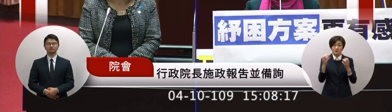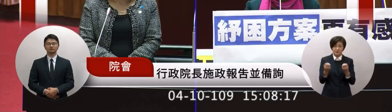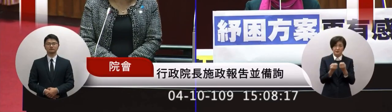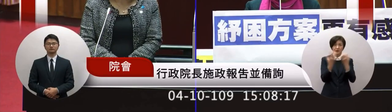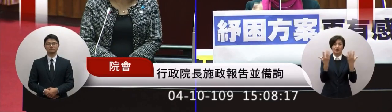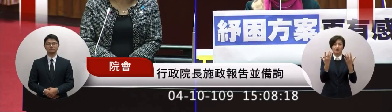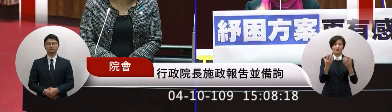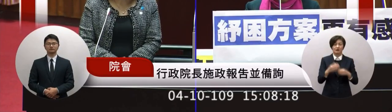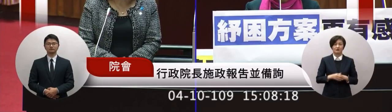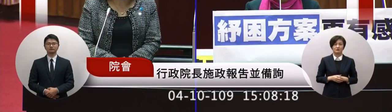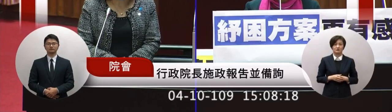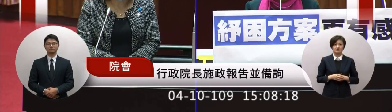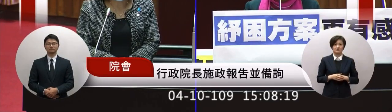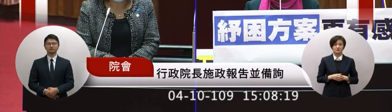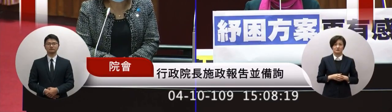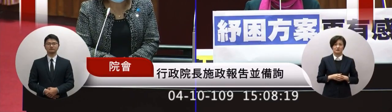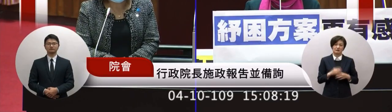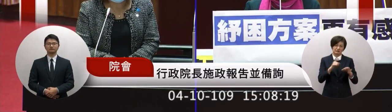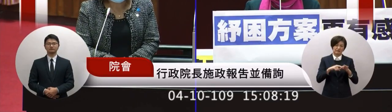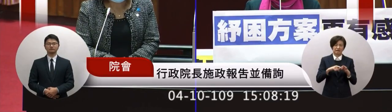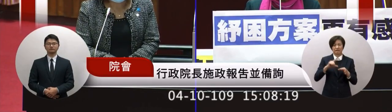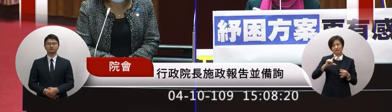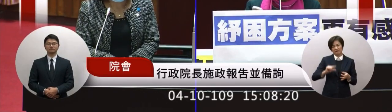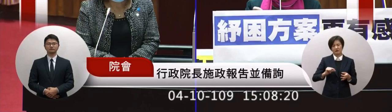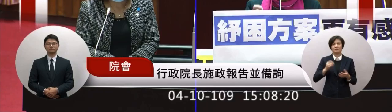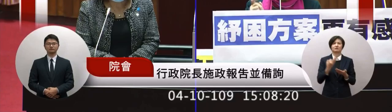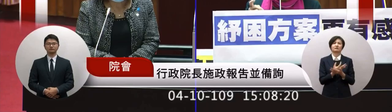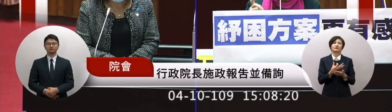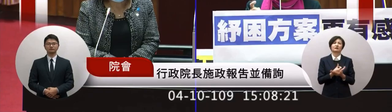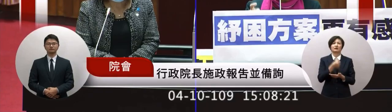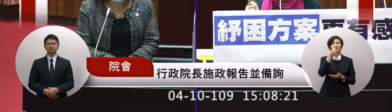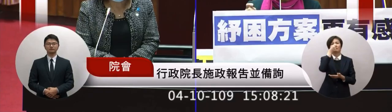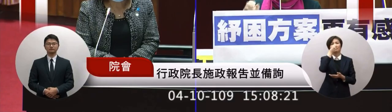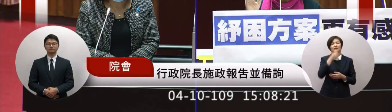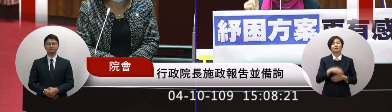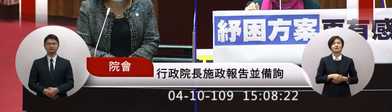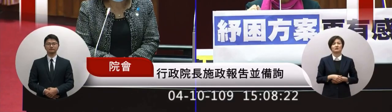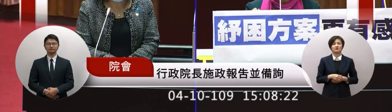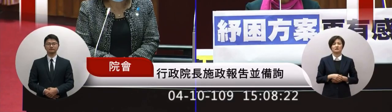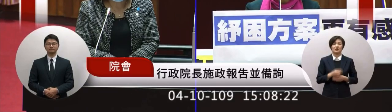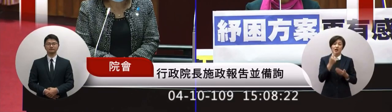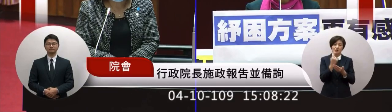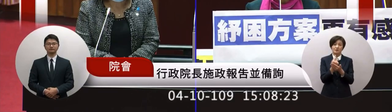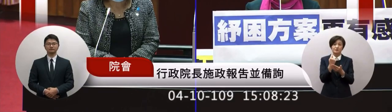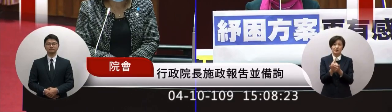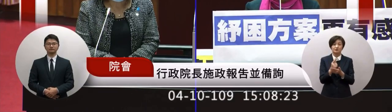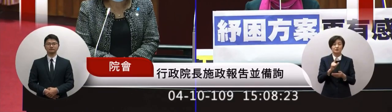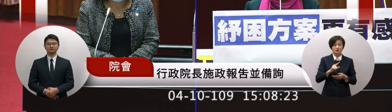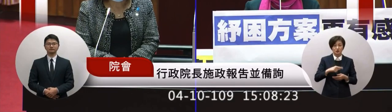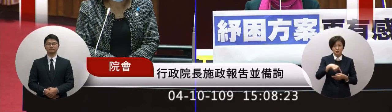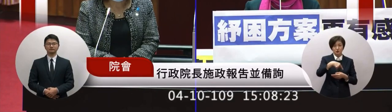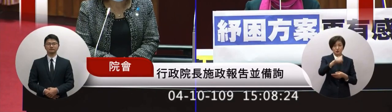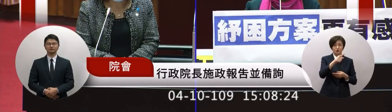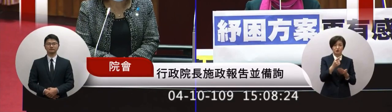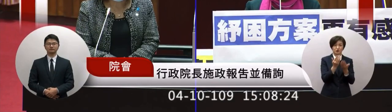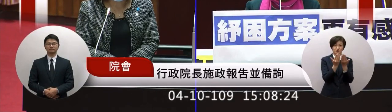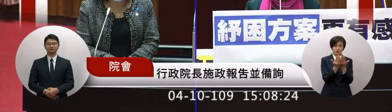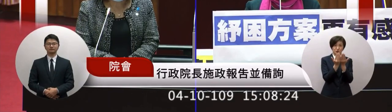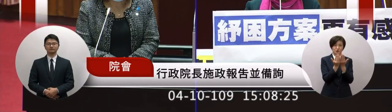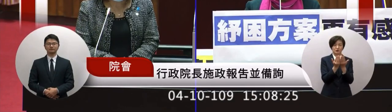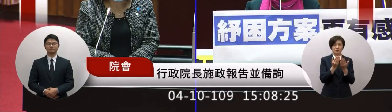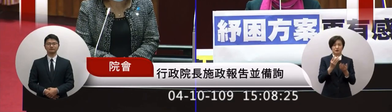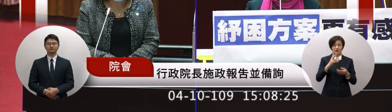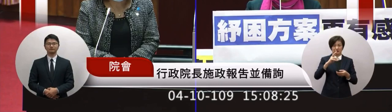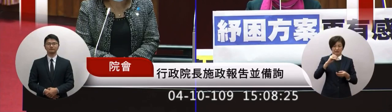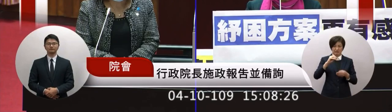的就是收入不足嘛。那如果每次上课都领那个不到20000块，那